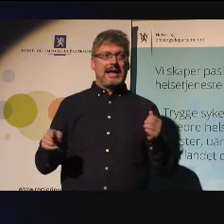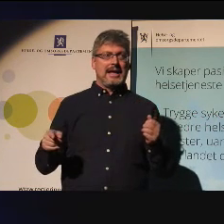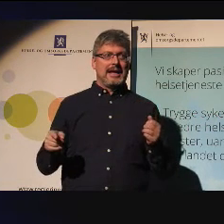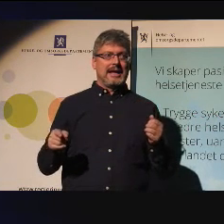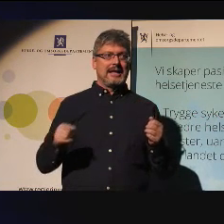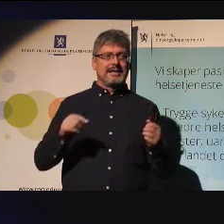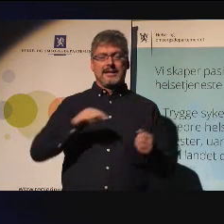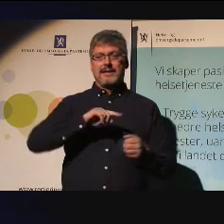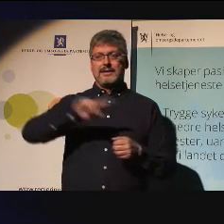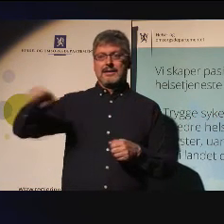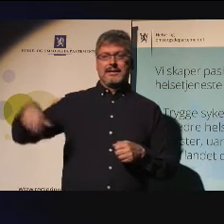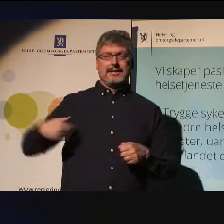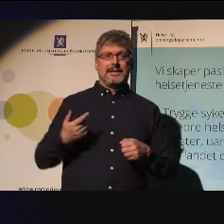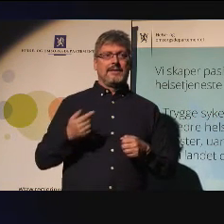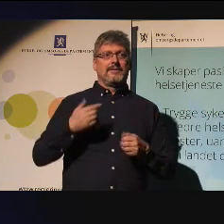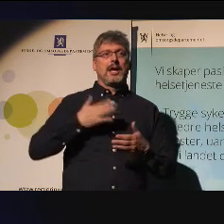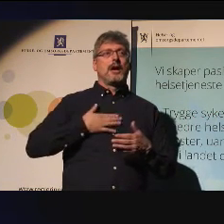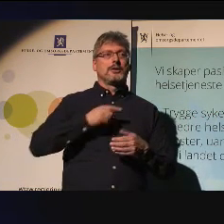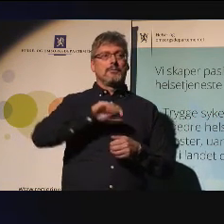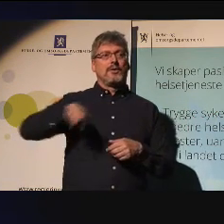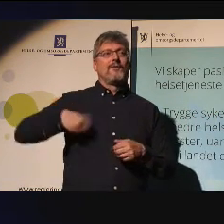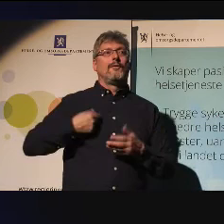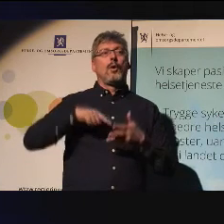sin statistikk.